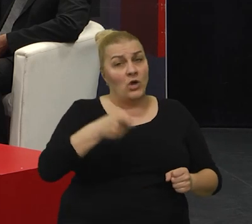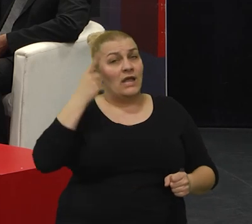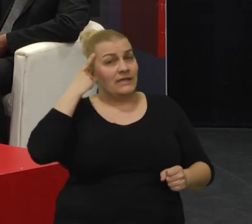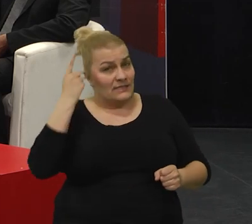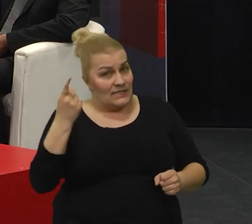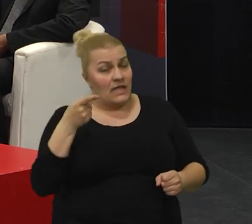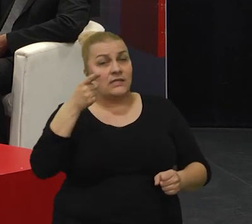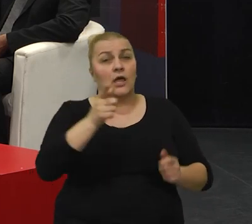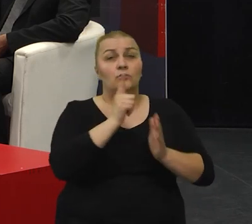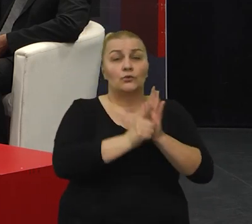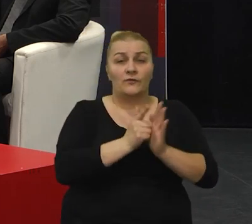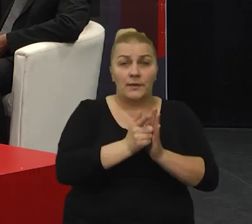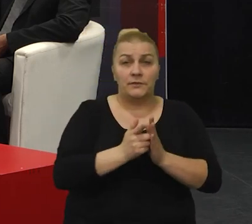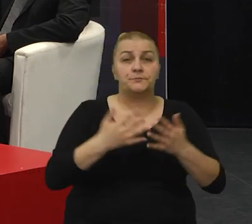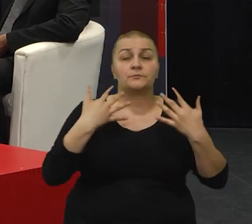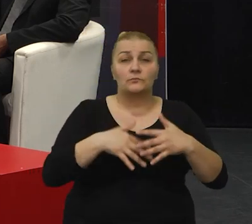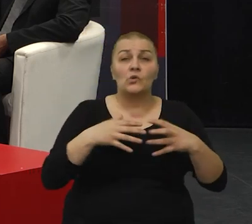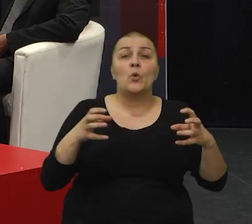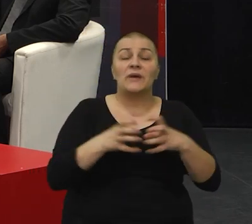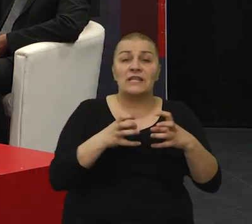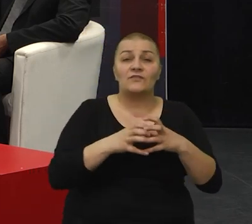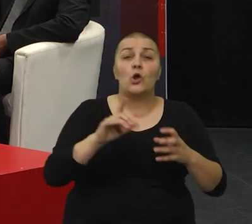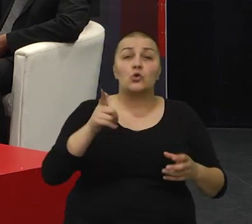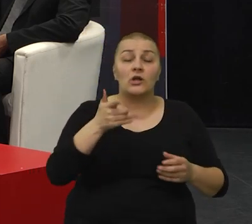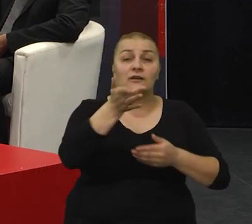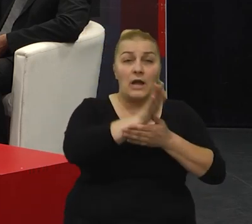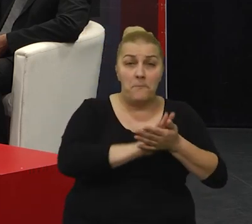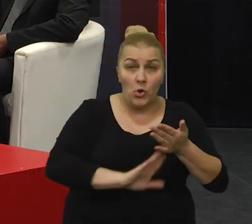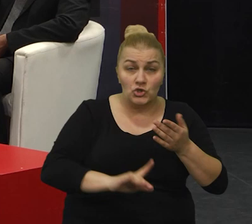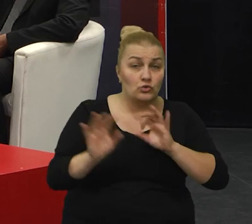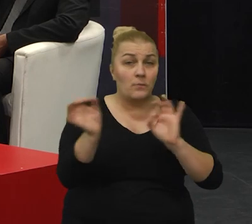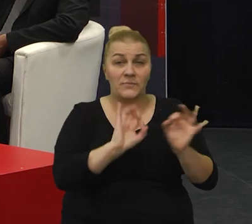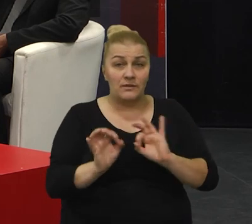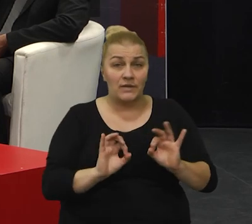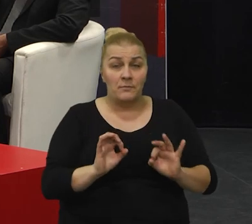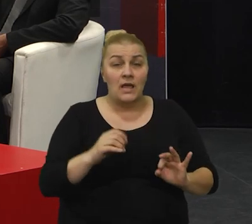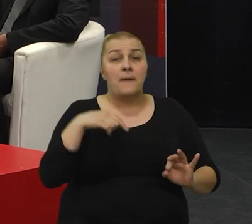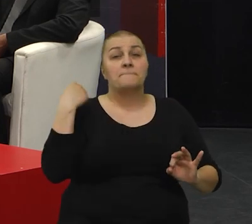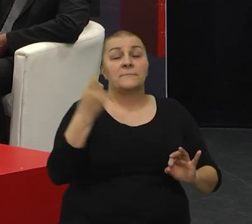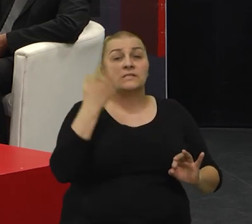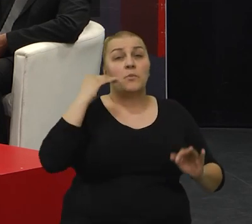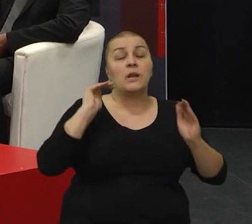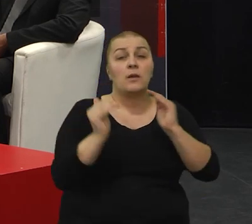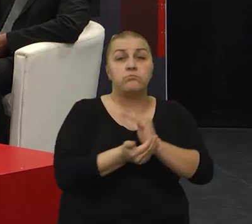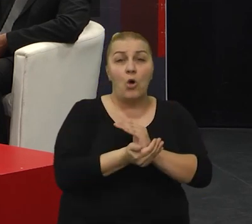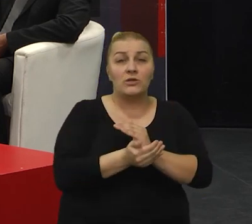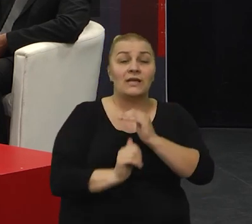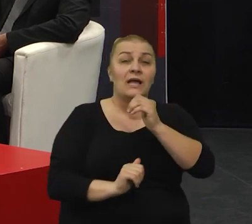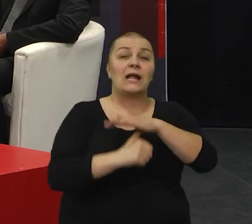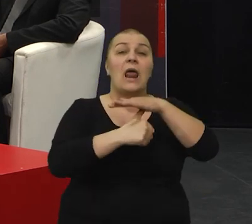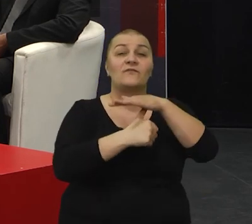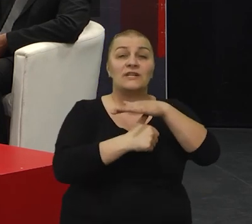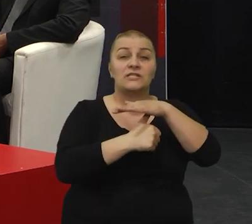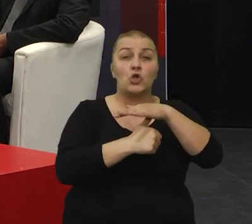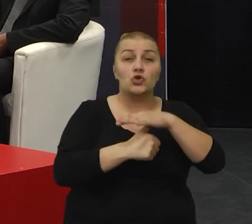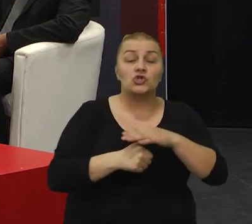znati da tada operativne grupe Livno na početku pripreme sve mi smo bili pod